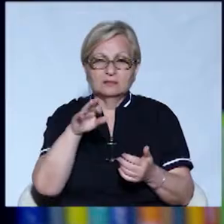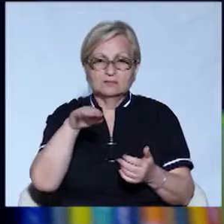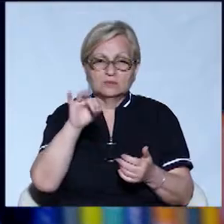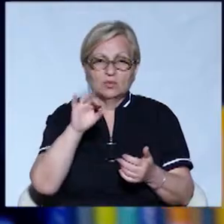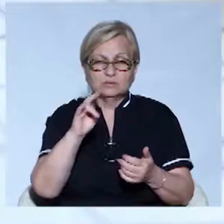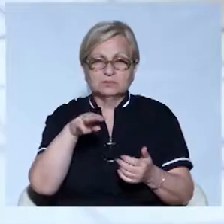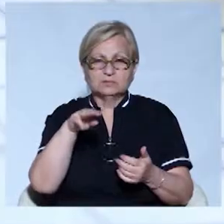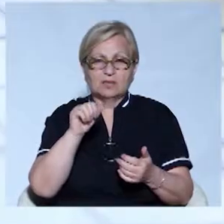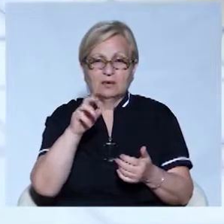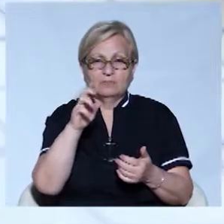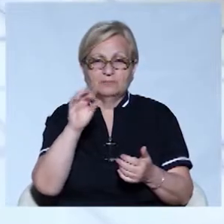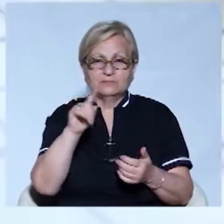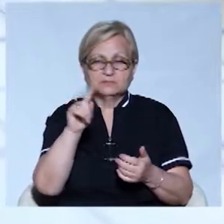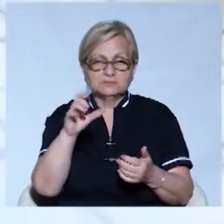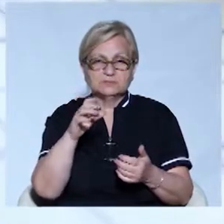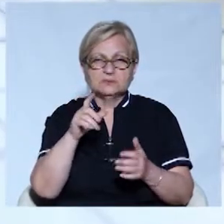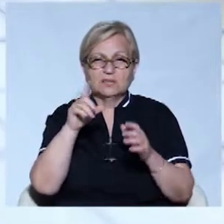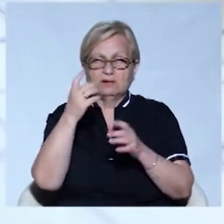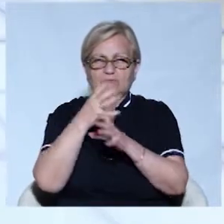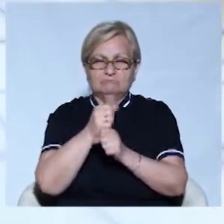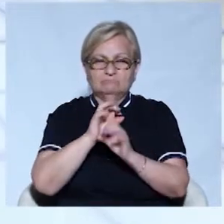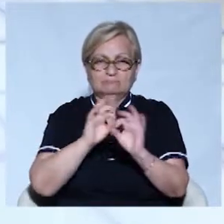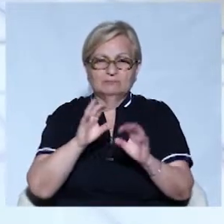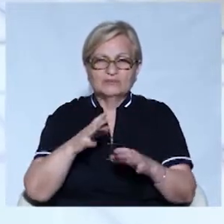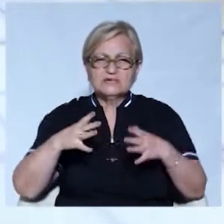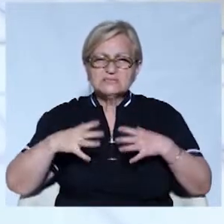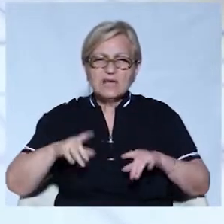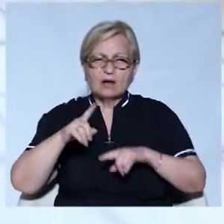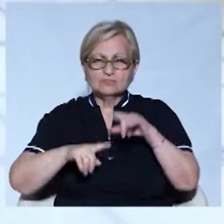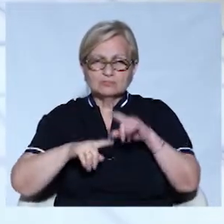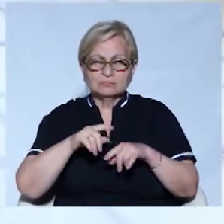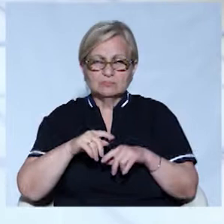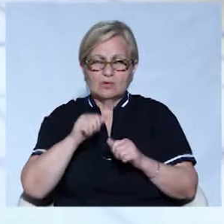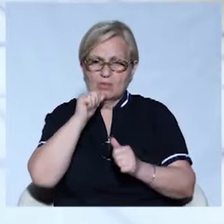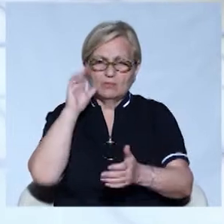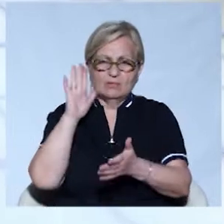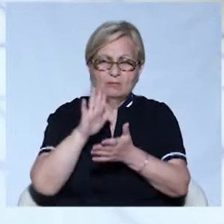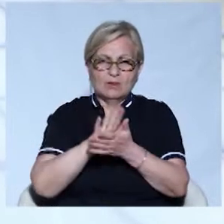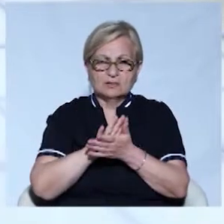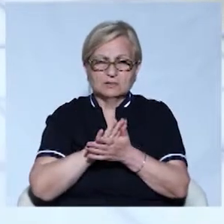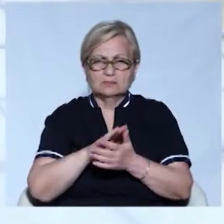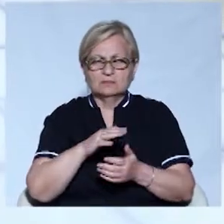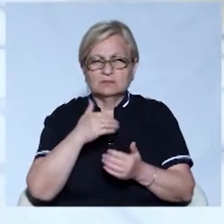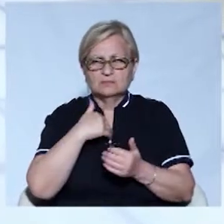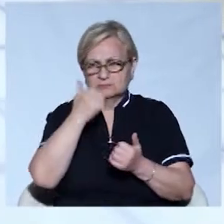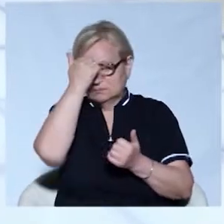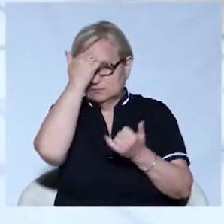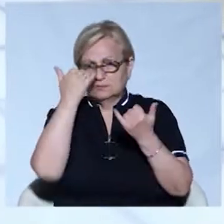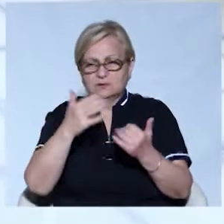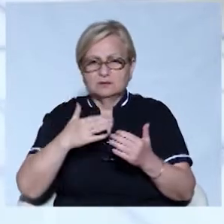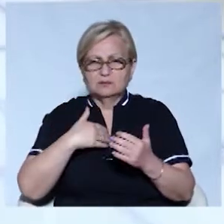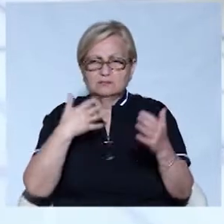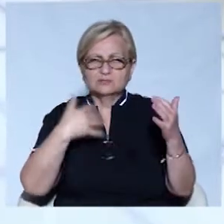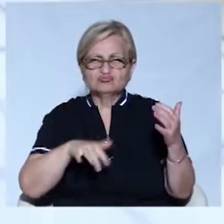ლექსის ნაწყვეტი წაგიკითხოთ. სამშობლო, მარად ვსასოვარი, ჰა ჩემი